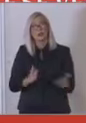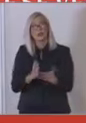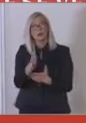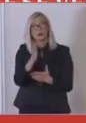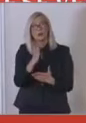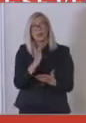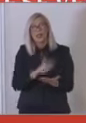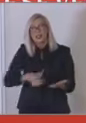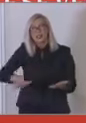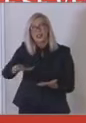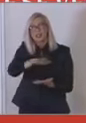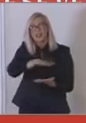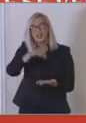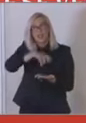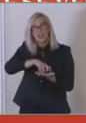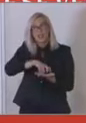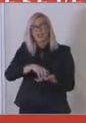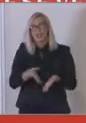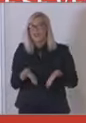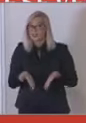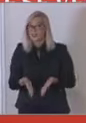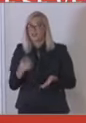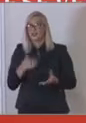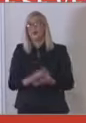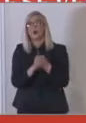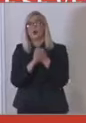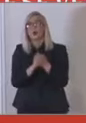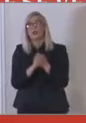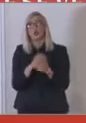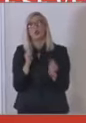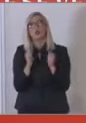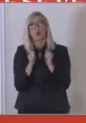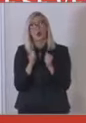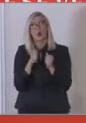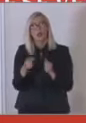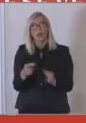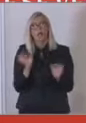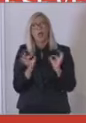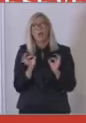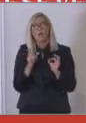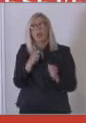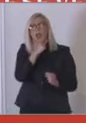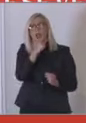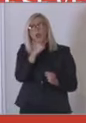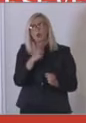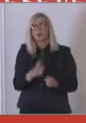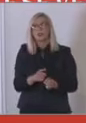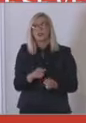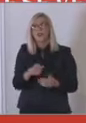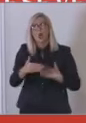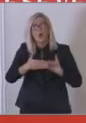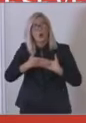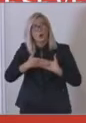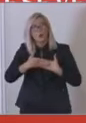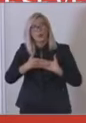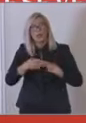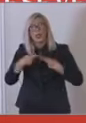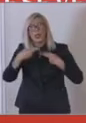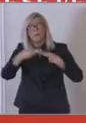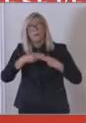dhe perspektivë për të gjithë rajonin. Mu për këtë e përshëndesim marrëveshjen për normalizimin e marrëdhënieve ekonomike